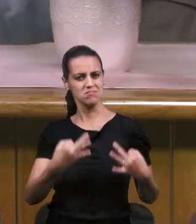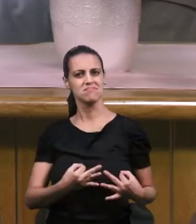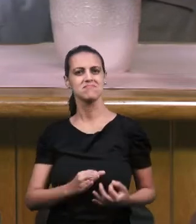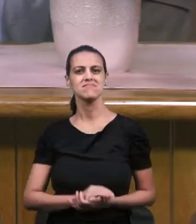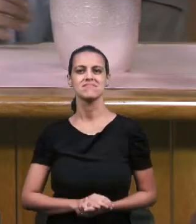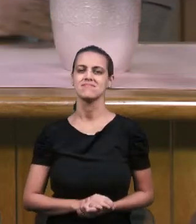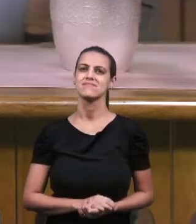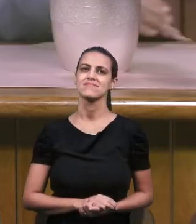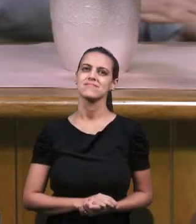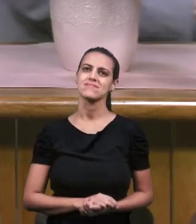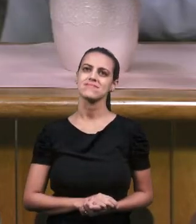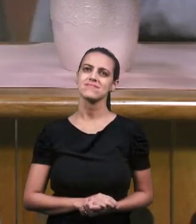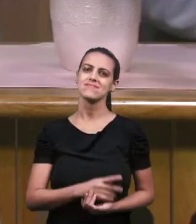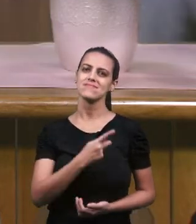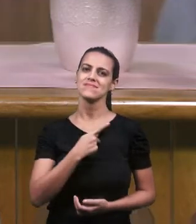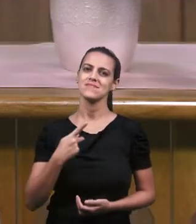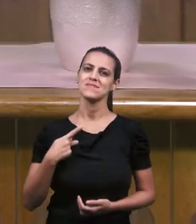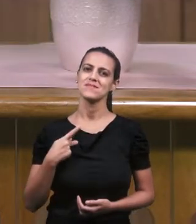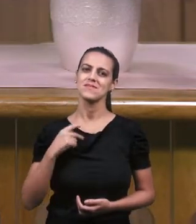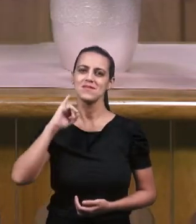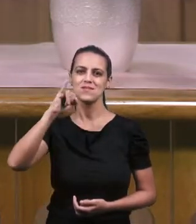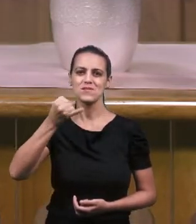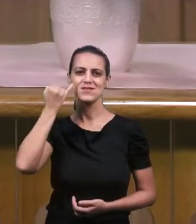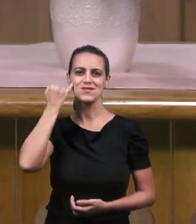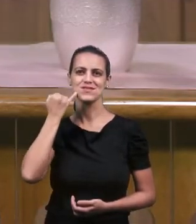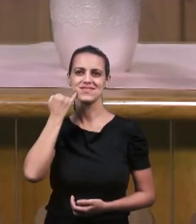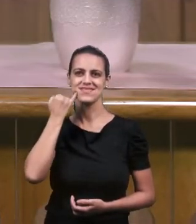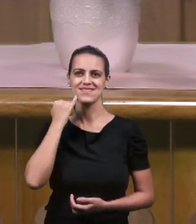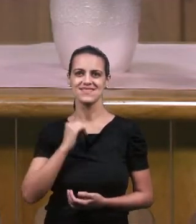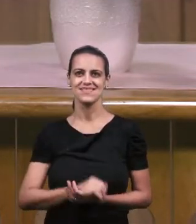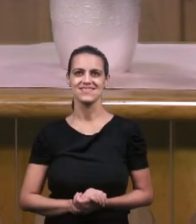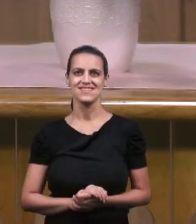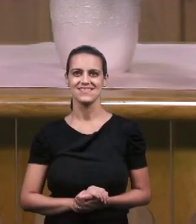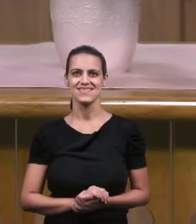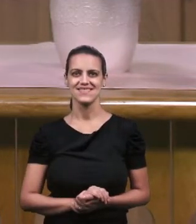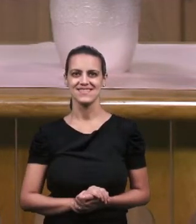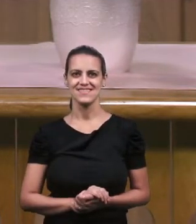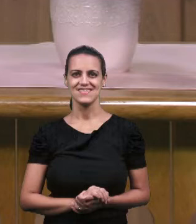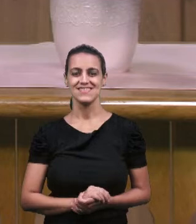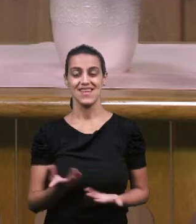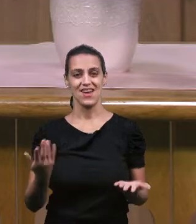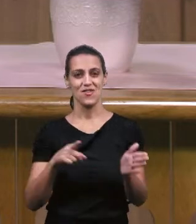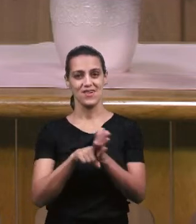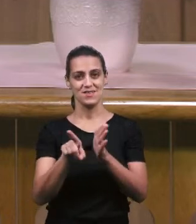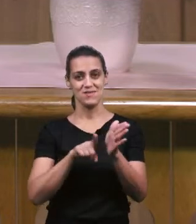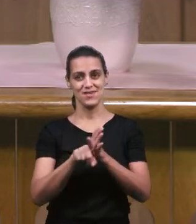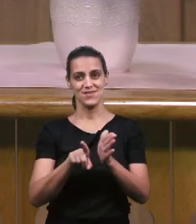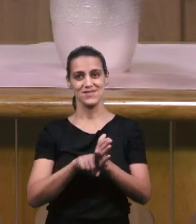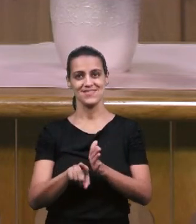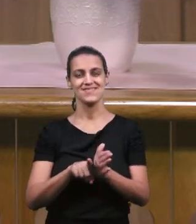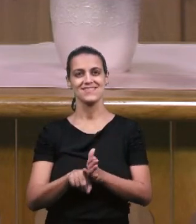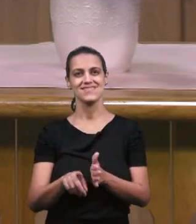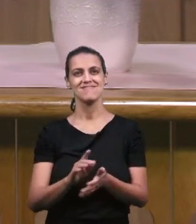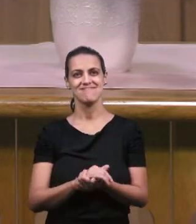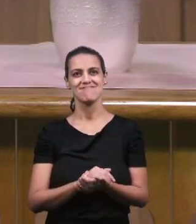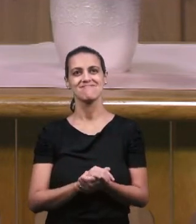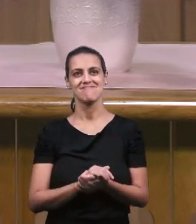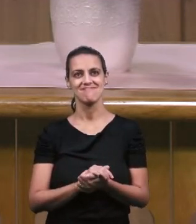Pasteur Josias, la paix du Seigneur, la paix du Seigneur. Nous allons donc passer aux questions. Pasteur, juste la participation des jeunes.